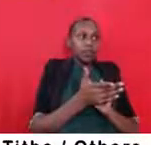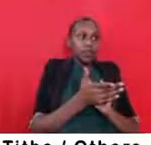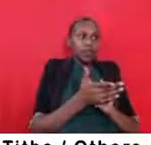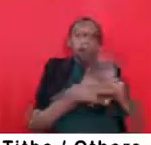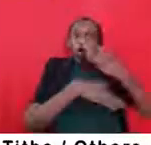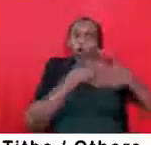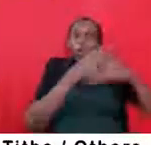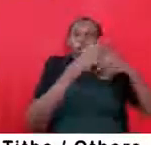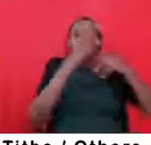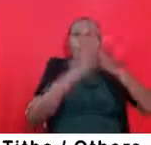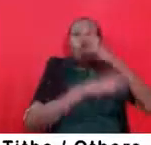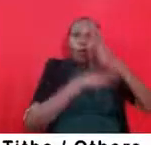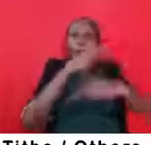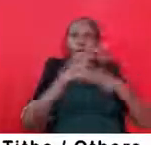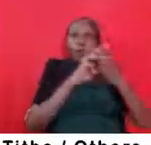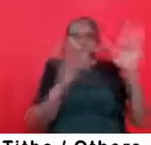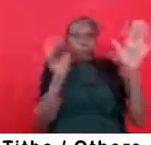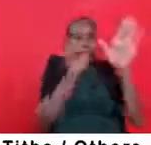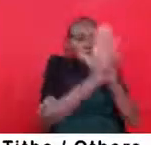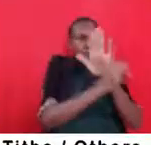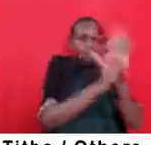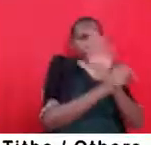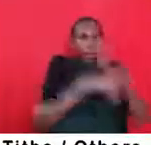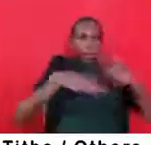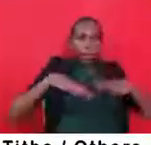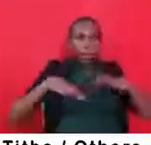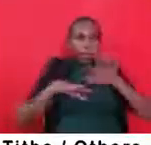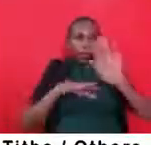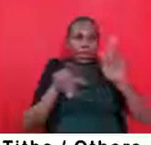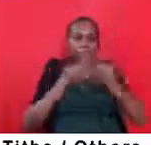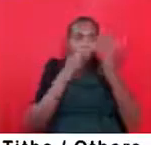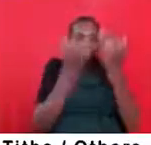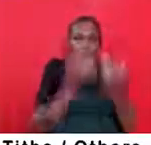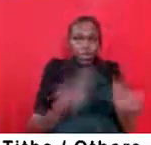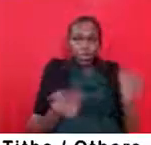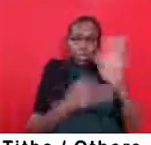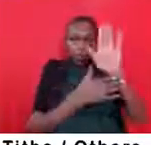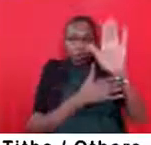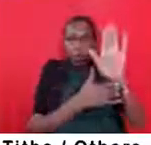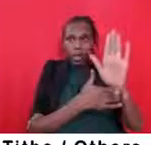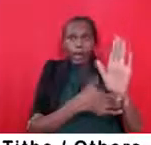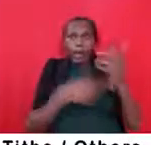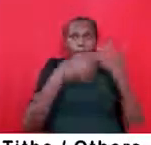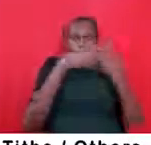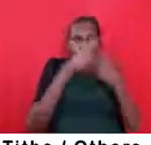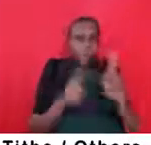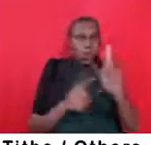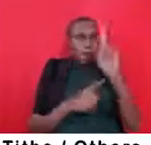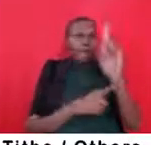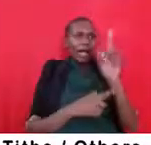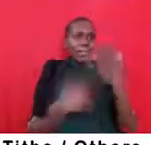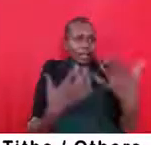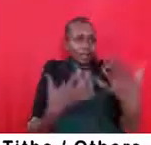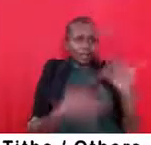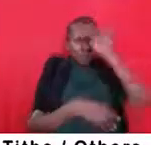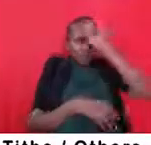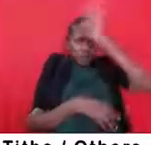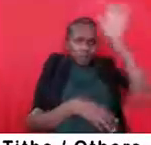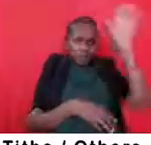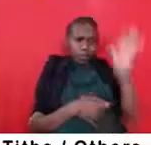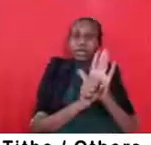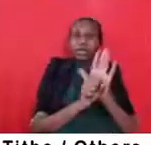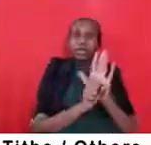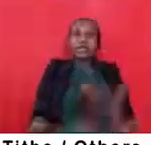ulimwengu wote utakuwa umejaa watu wako, watoto wako. Lakini kulikuwa na jambo la kushangaza